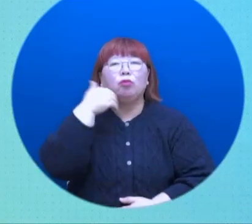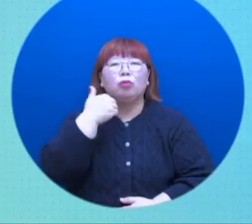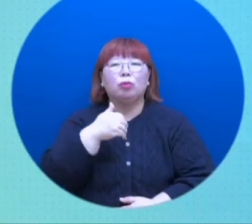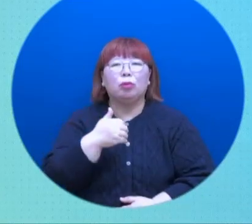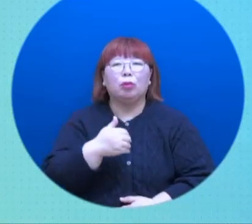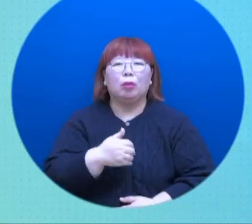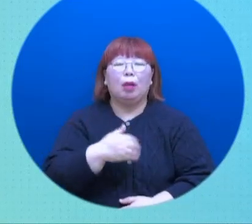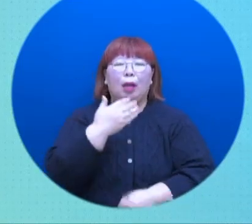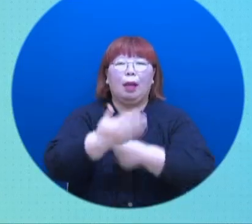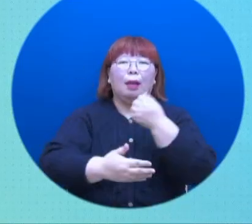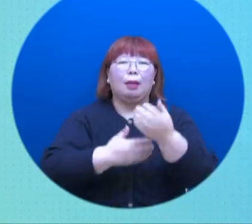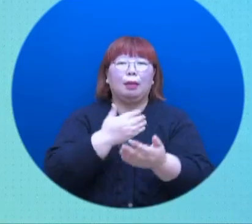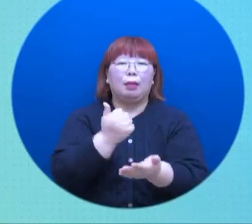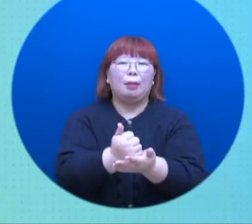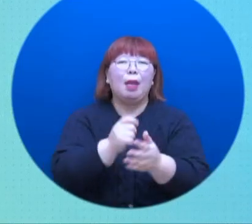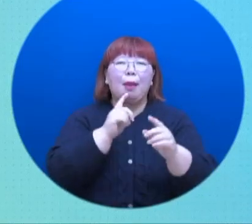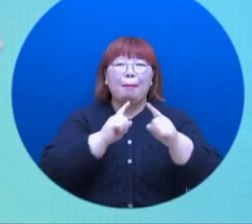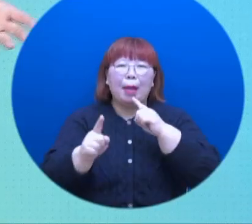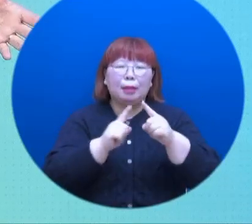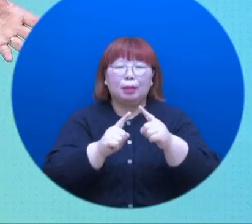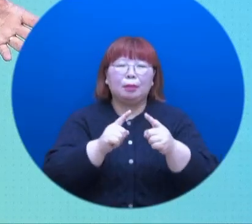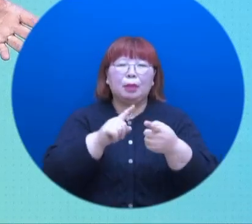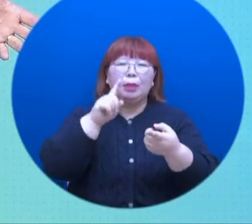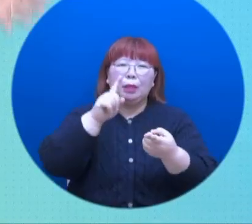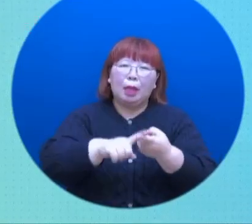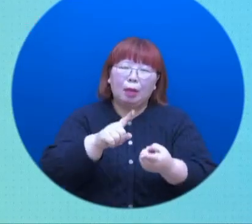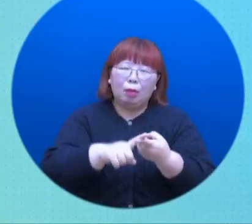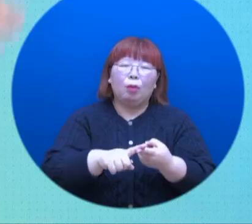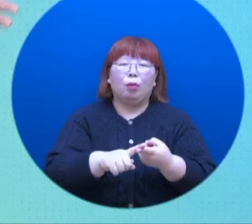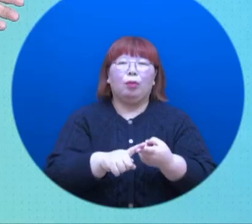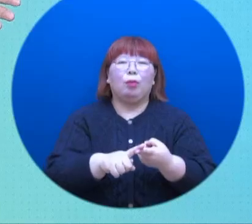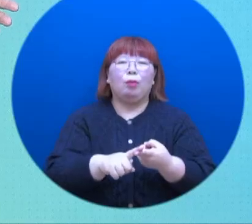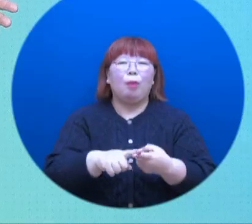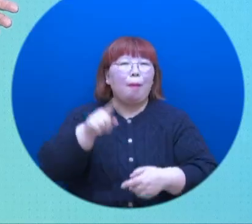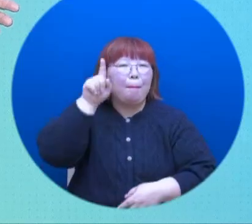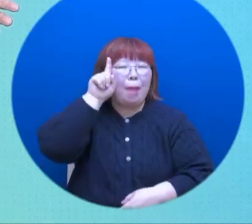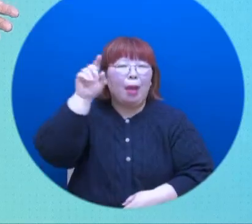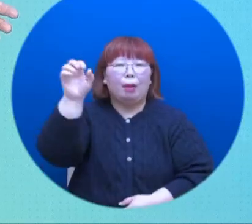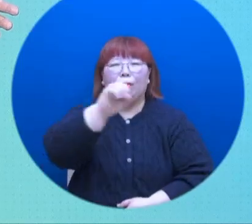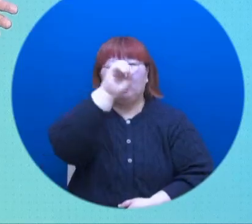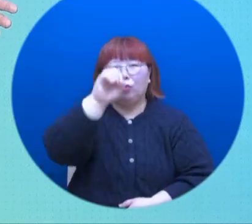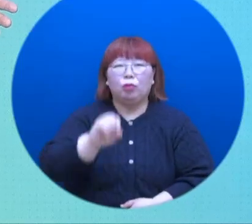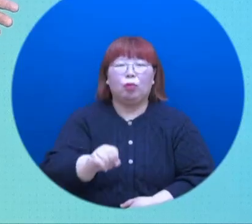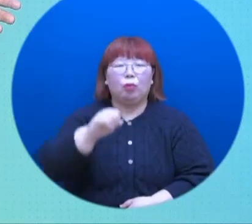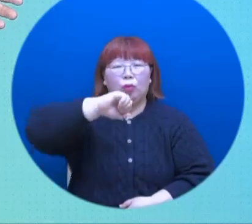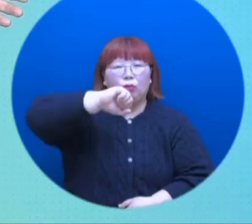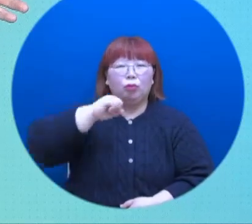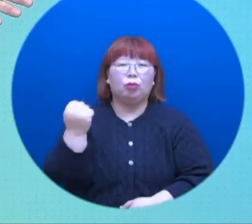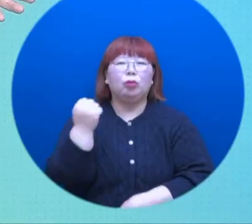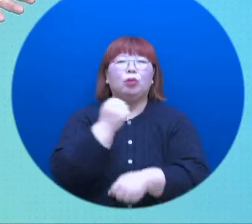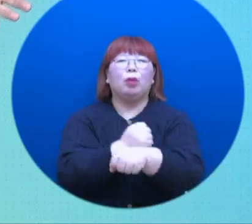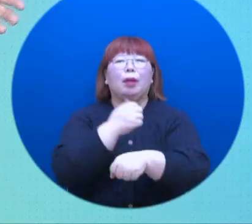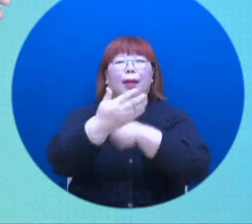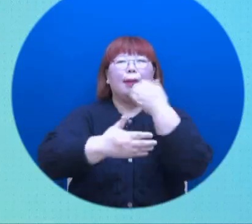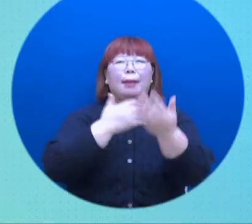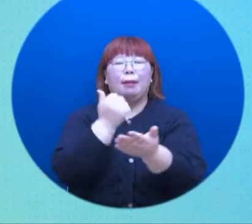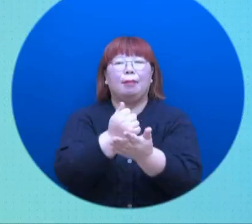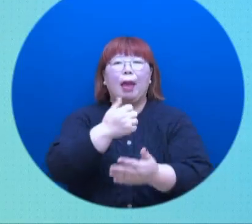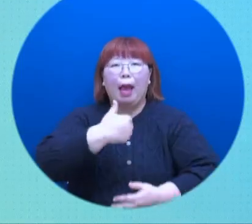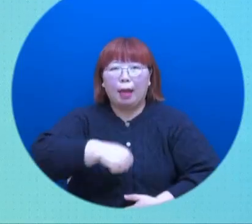하나님의 말씀을 있는 그대로 100% 순종하신 그 하나님의 아들.